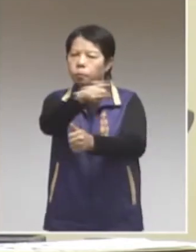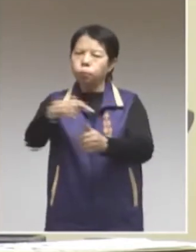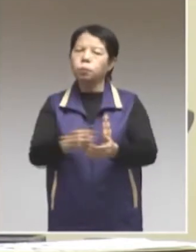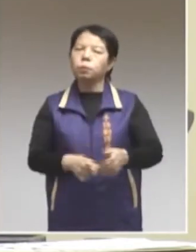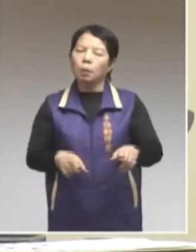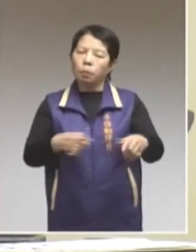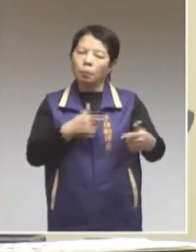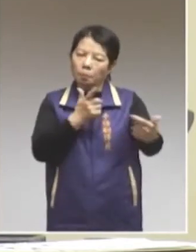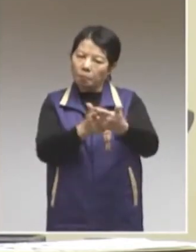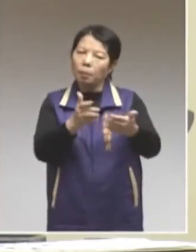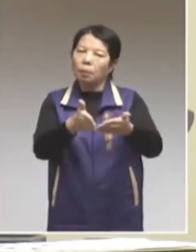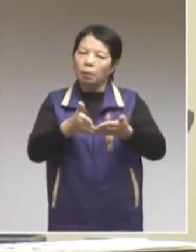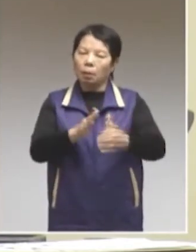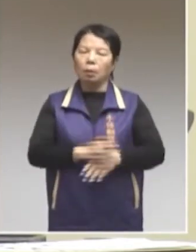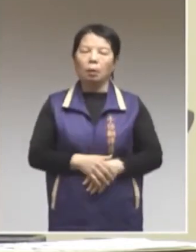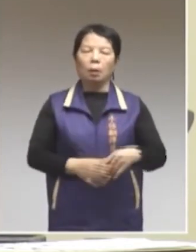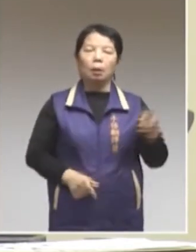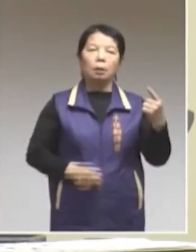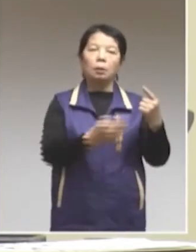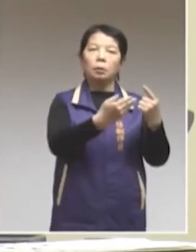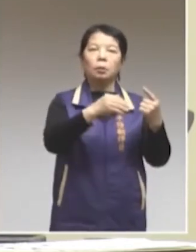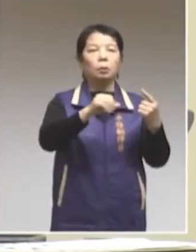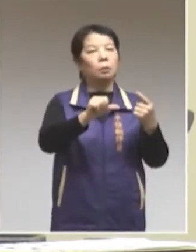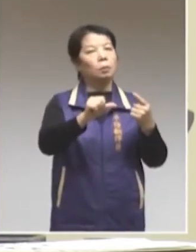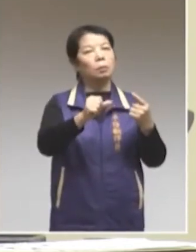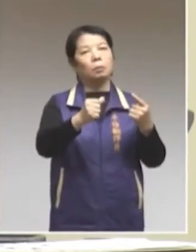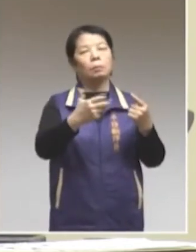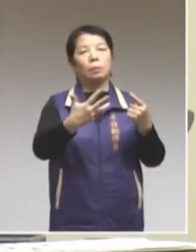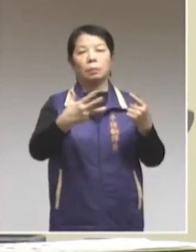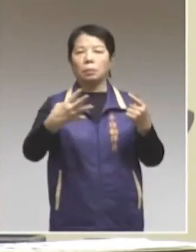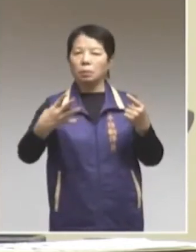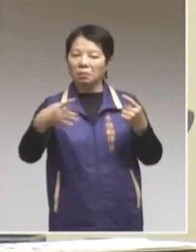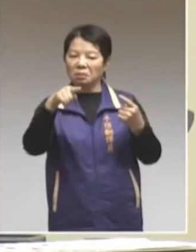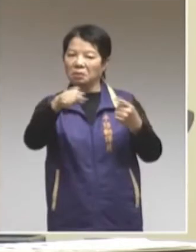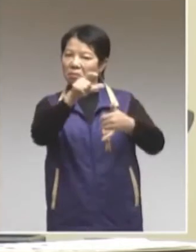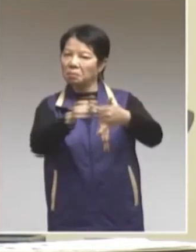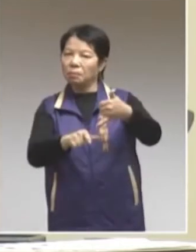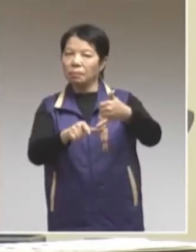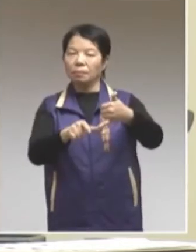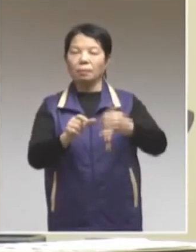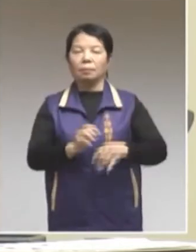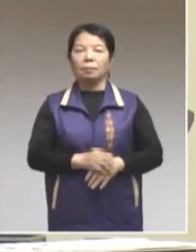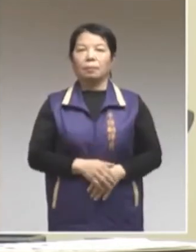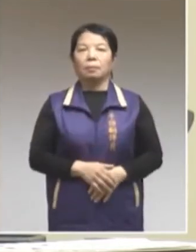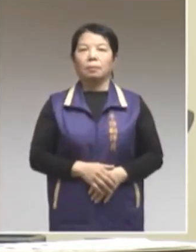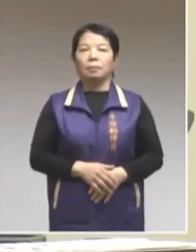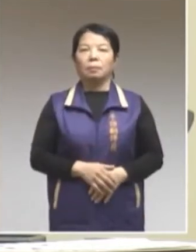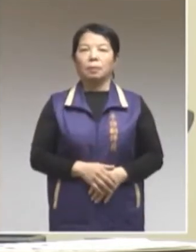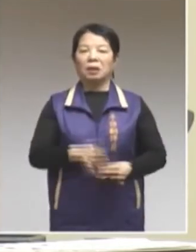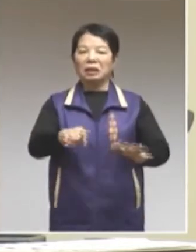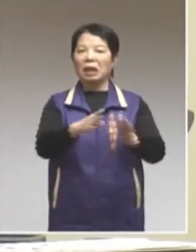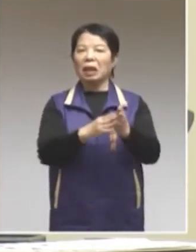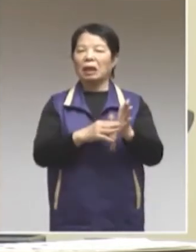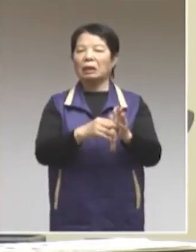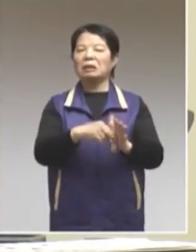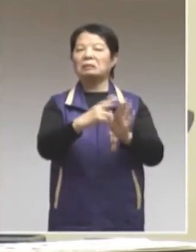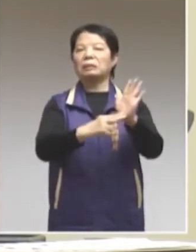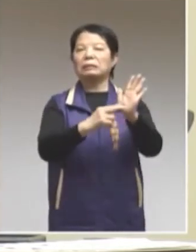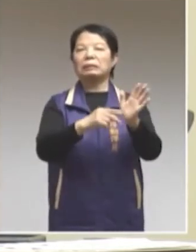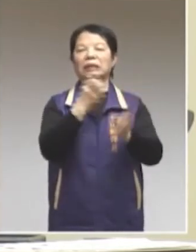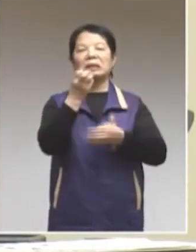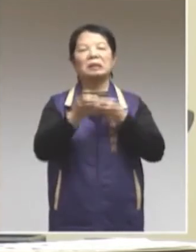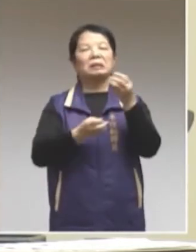哈。以19584等这个个案，这个除了说做不实的陈述之